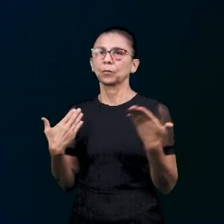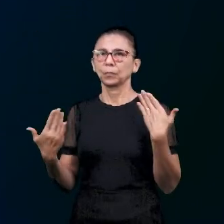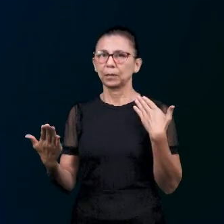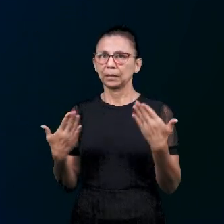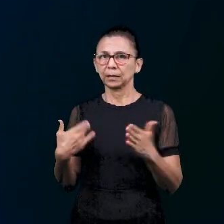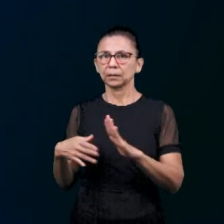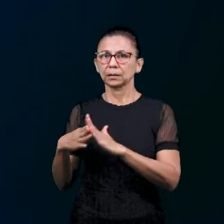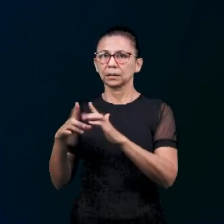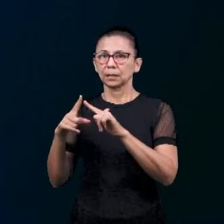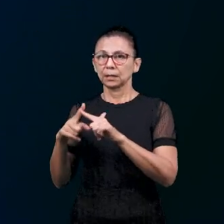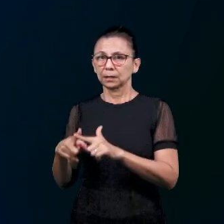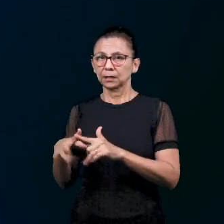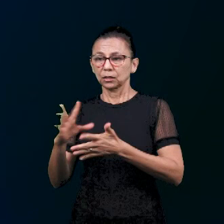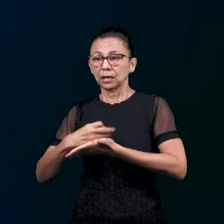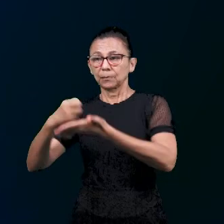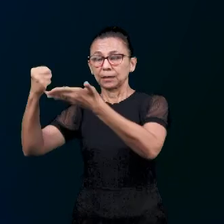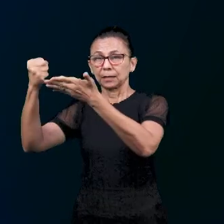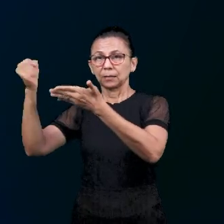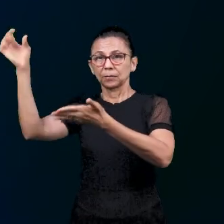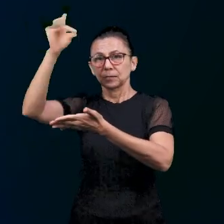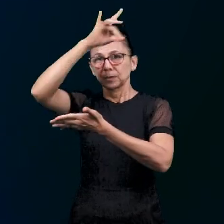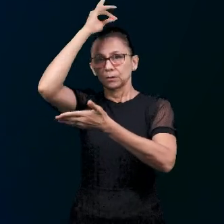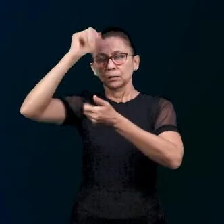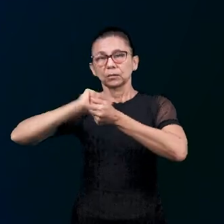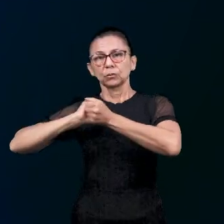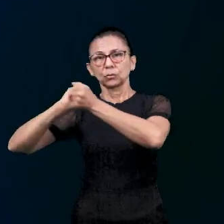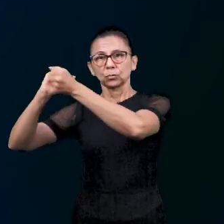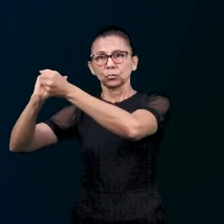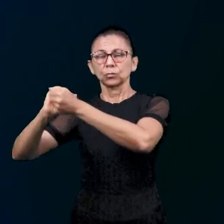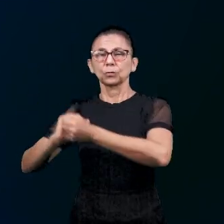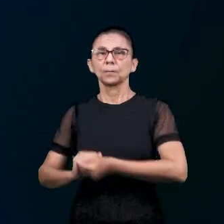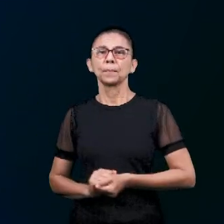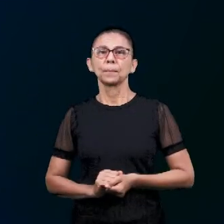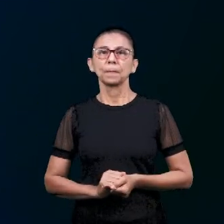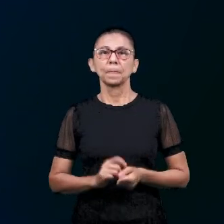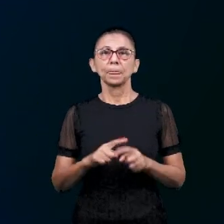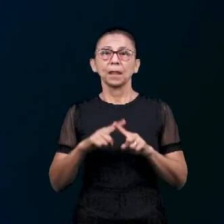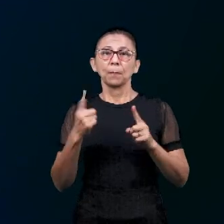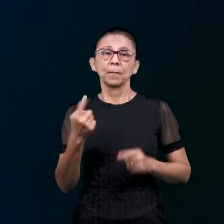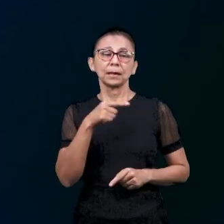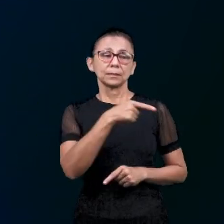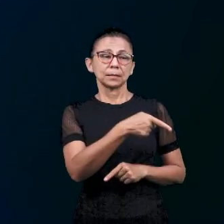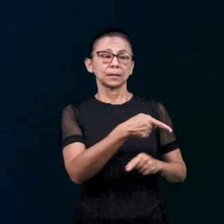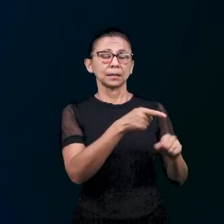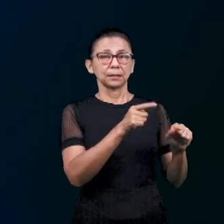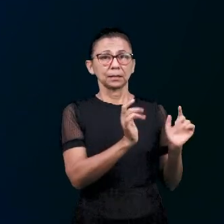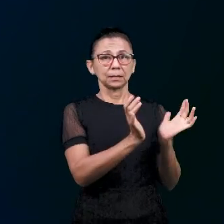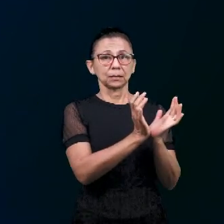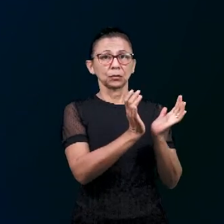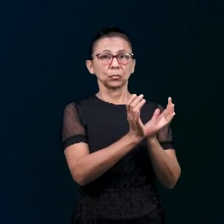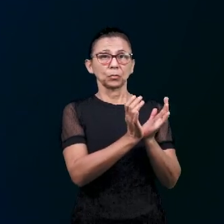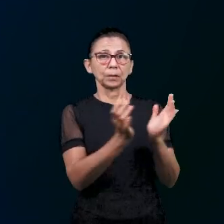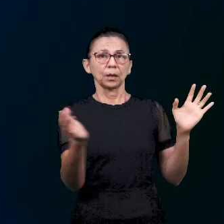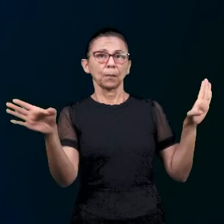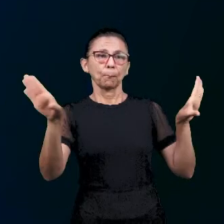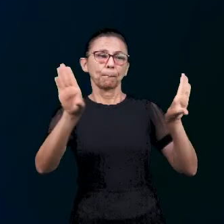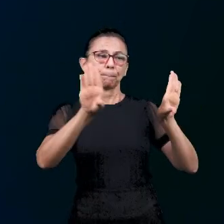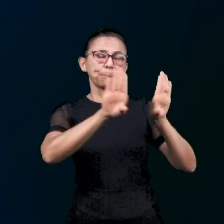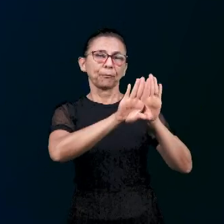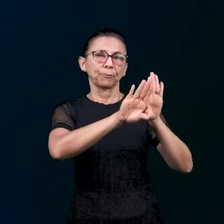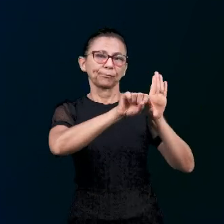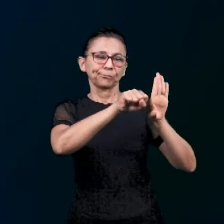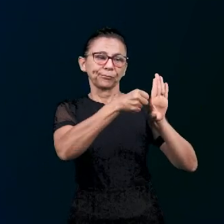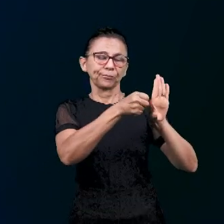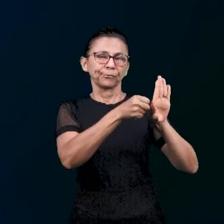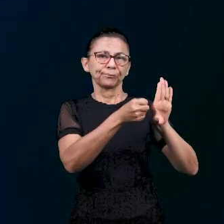pouvons aussi citer ici, la porte s'est fermée. C'est la période que l'Église vit maintenant, c'est la période de la grâce. L'apôtre